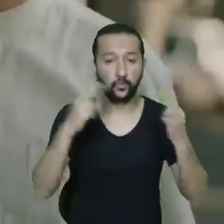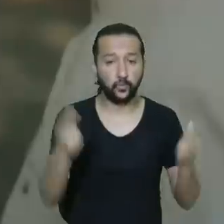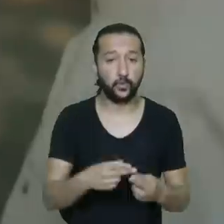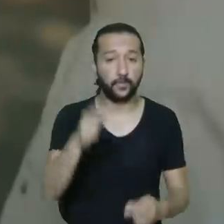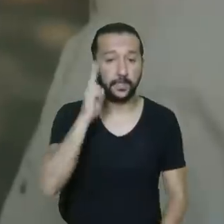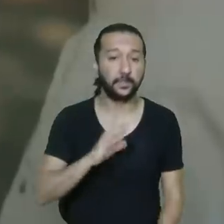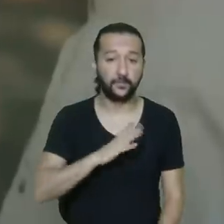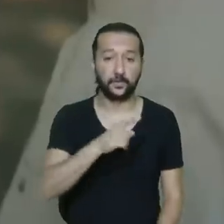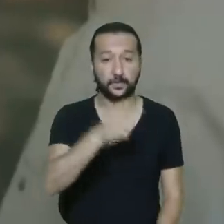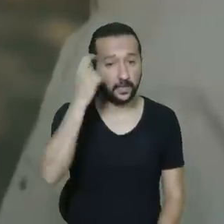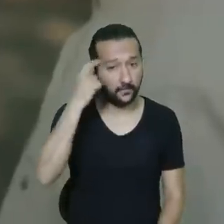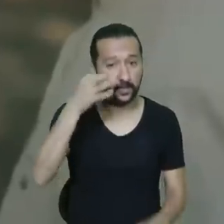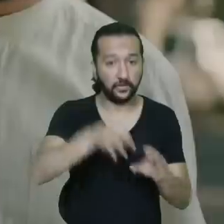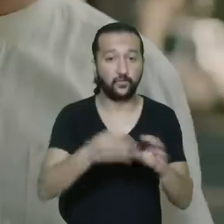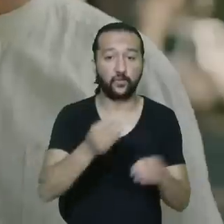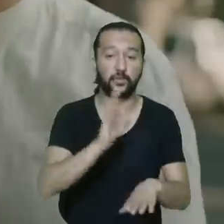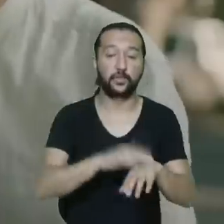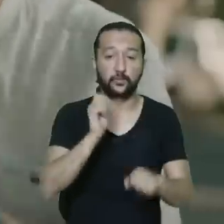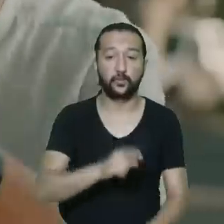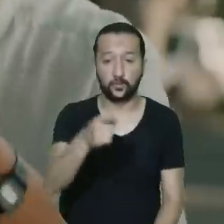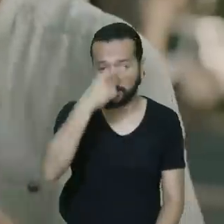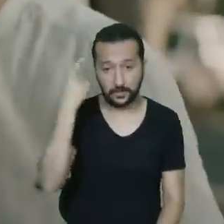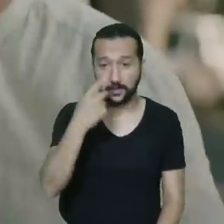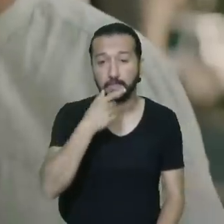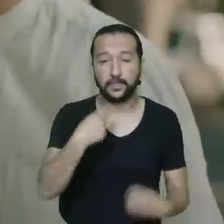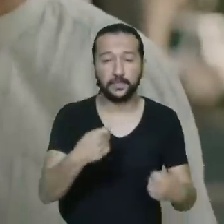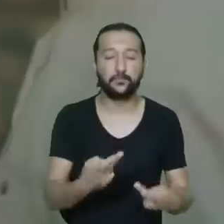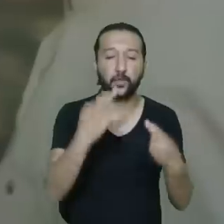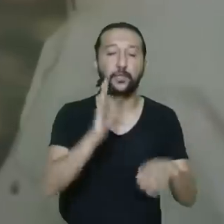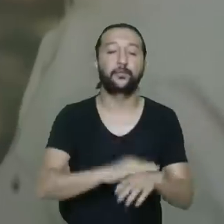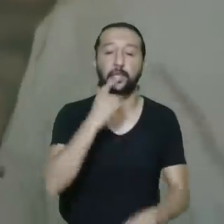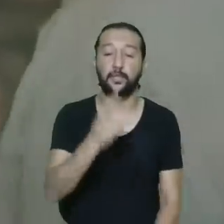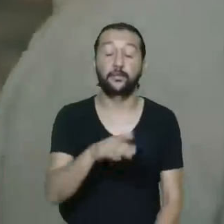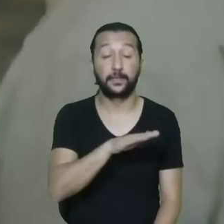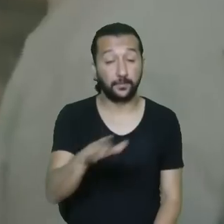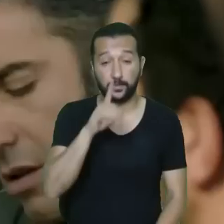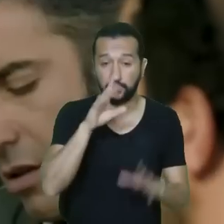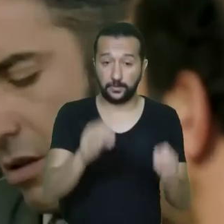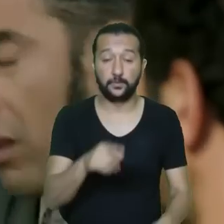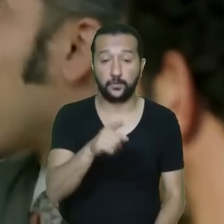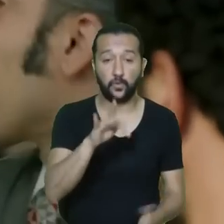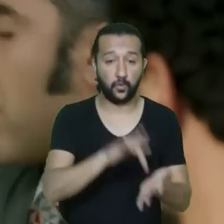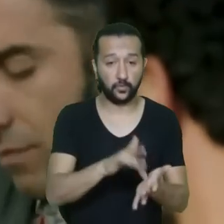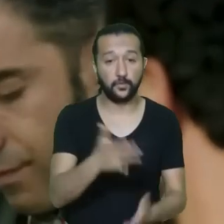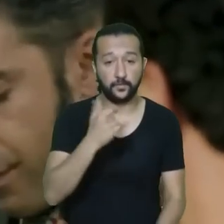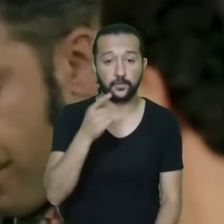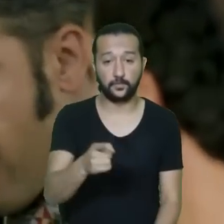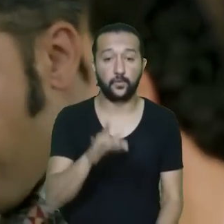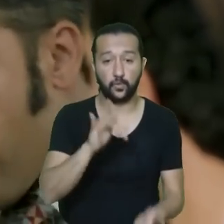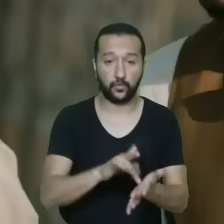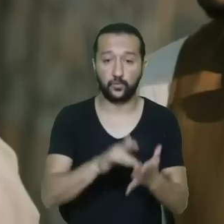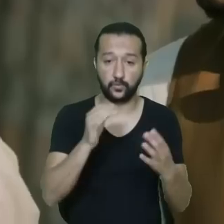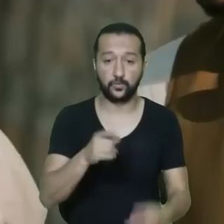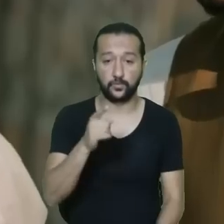kadar paran ve fındık kadar jeton atıyorsun gölüm. Ya oğlum, ben israf olmasın diye şey ettim. Tamam lan, bir susun. Süleyman, orta boy ver Sadıç.